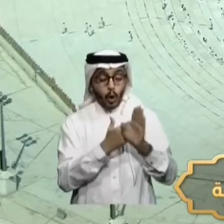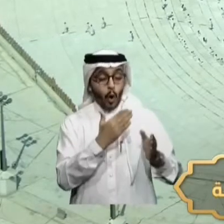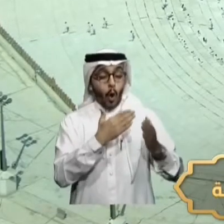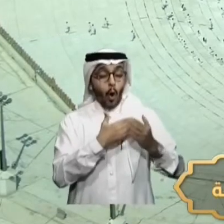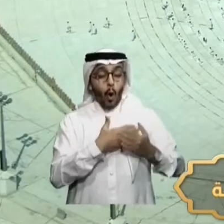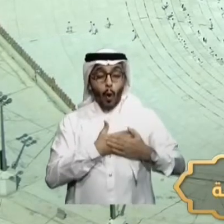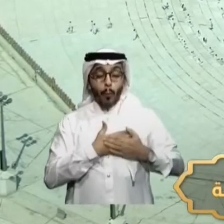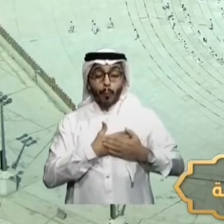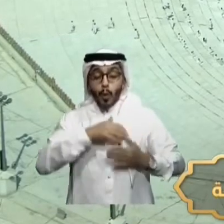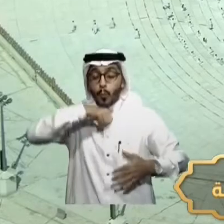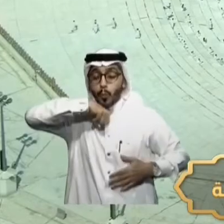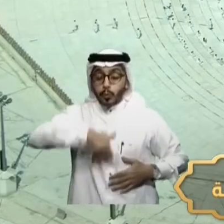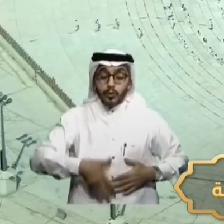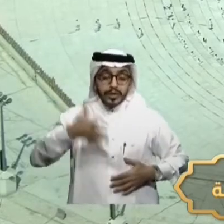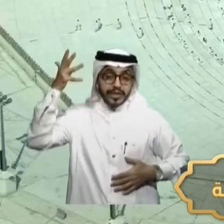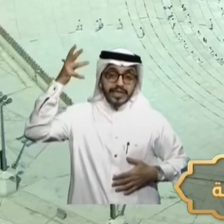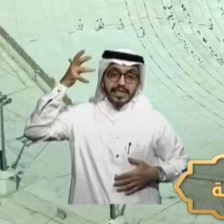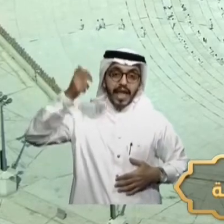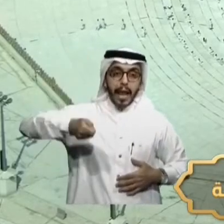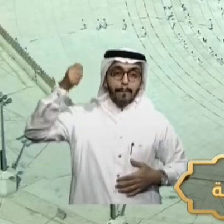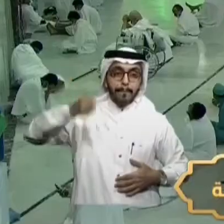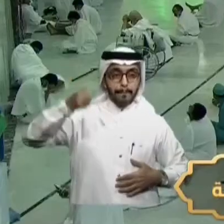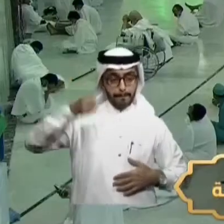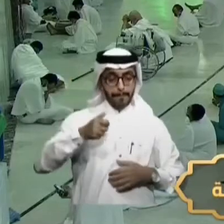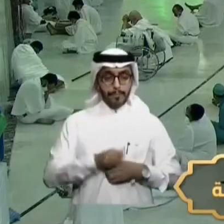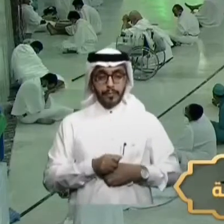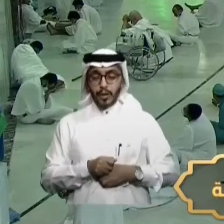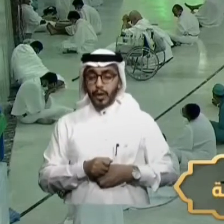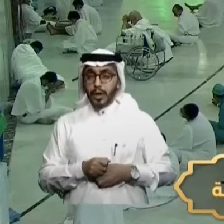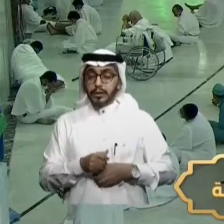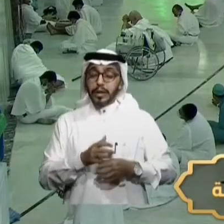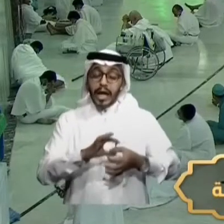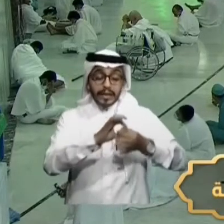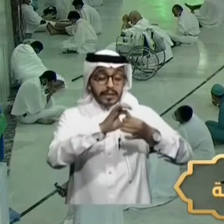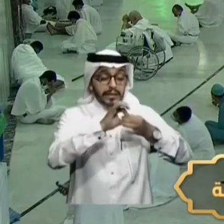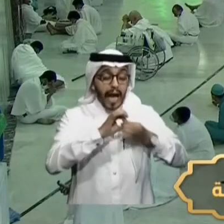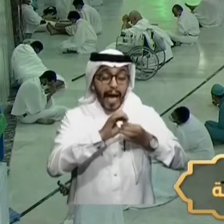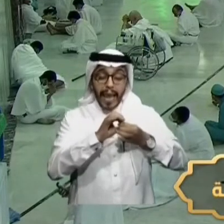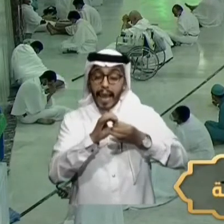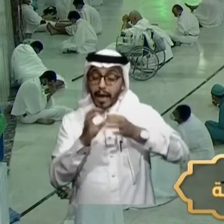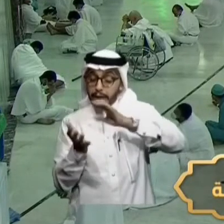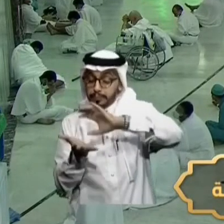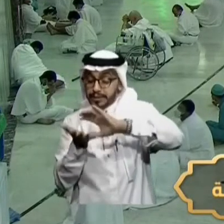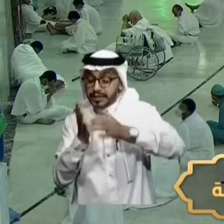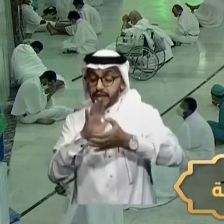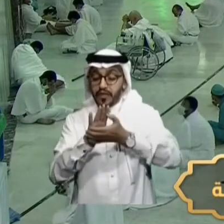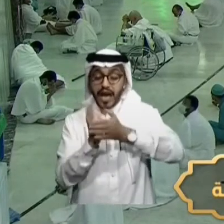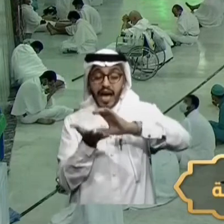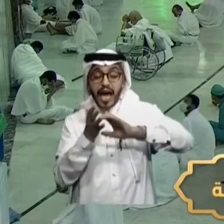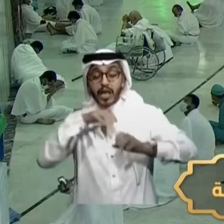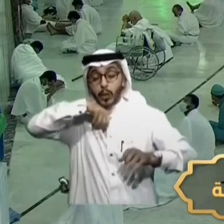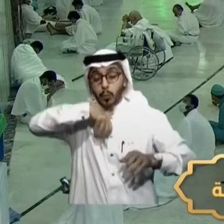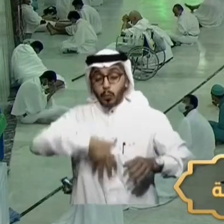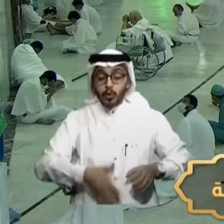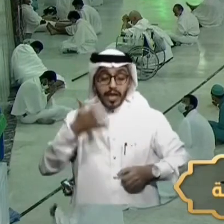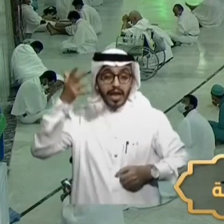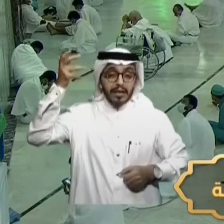حب الرسول صلى الله عليه وسلم، تعلق بصفاته